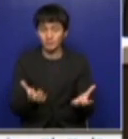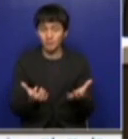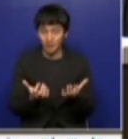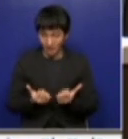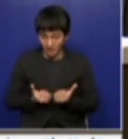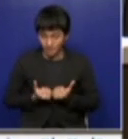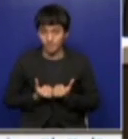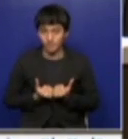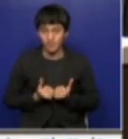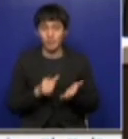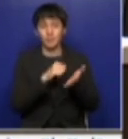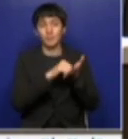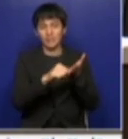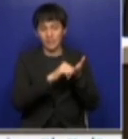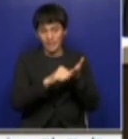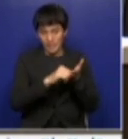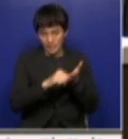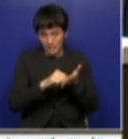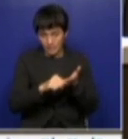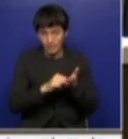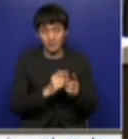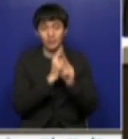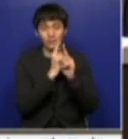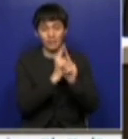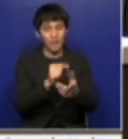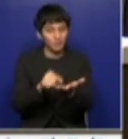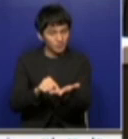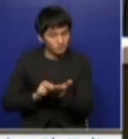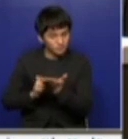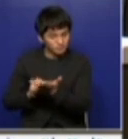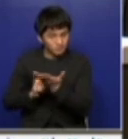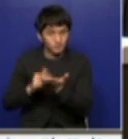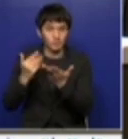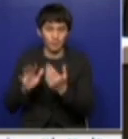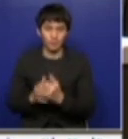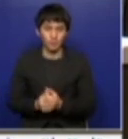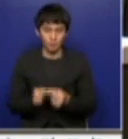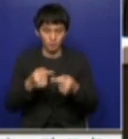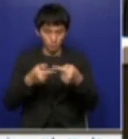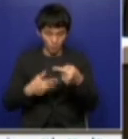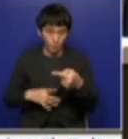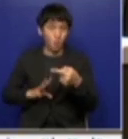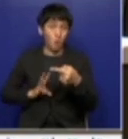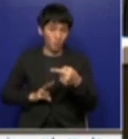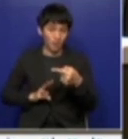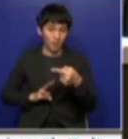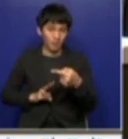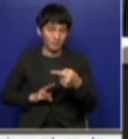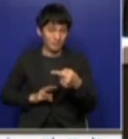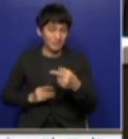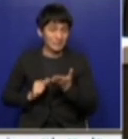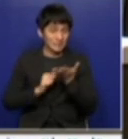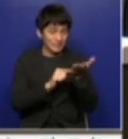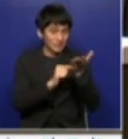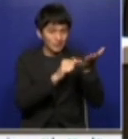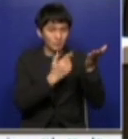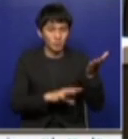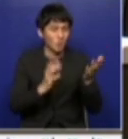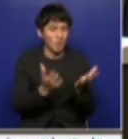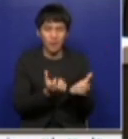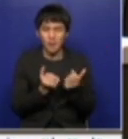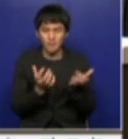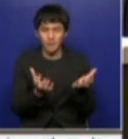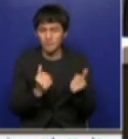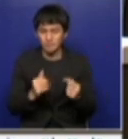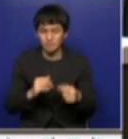แก้รัฐนนท์ตามที่มีการเรียกร้องแต่ผมไม่แน่ใจครับ 6ร่างที่ยื่นไปเนี่ยท่านจะรับกี่ล่างแต่ดูแล้วโน้ม